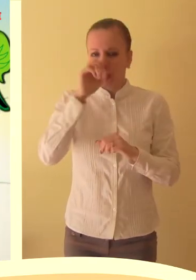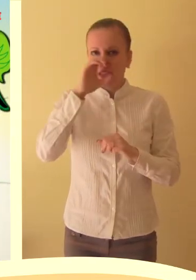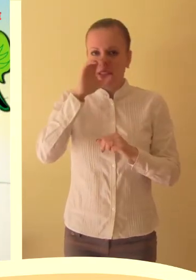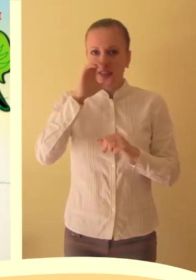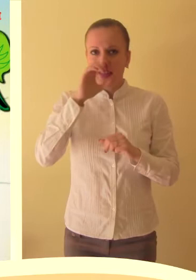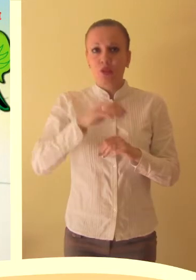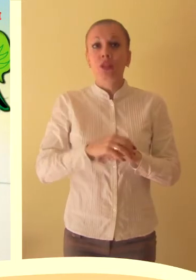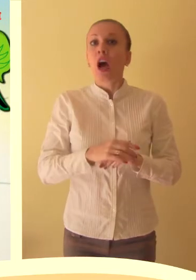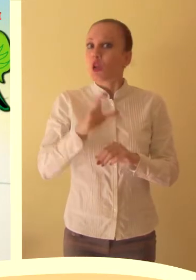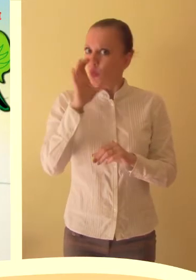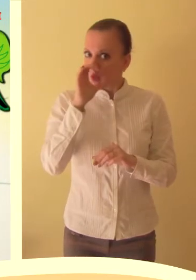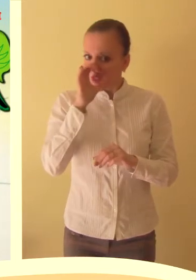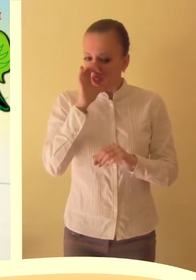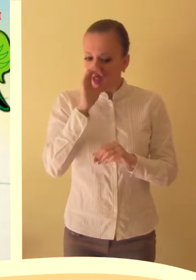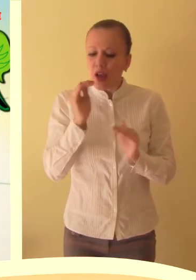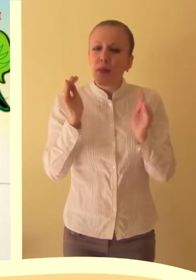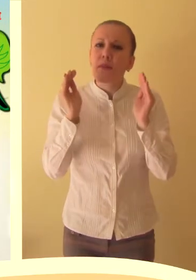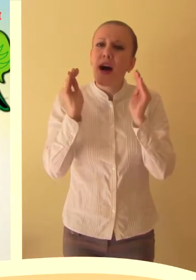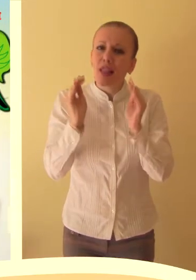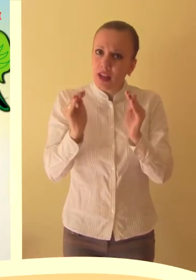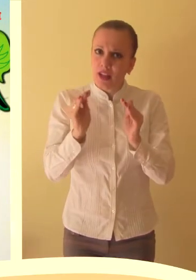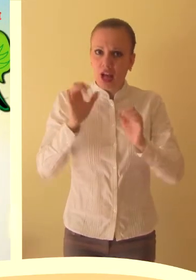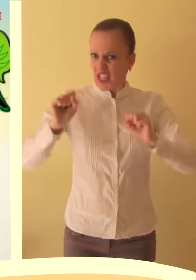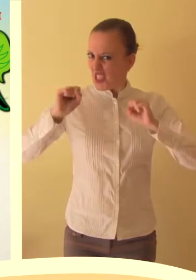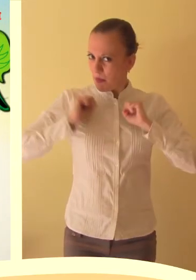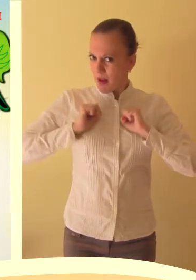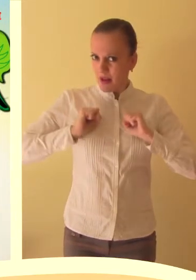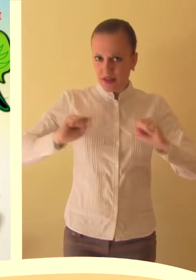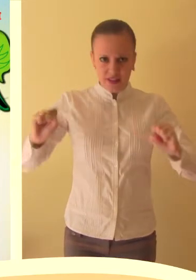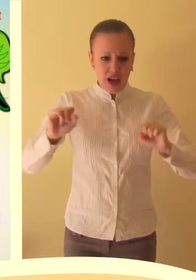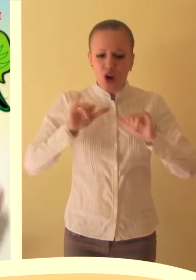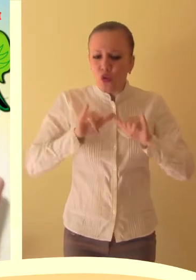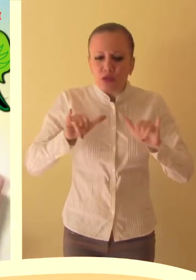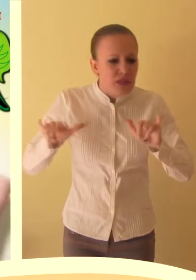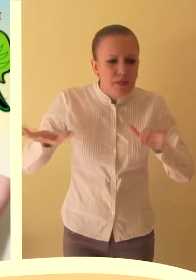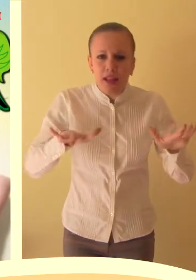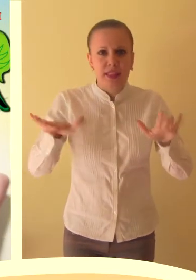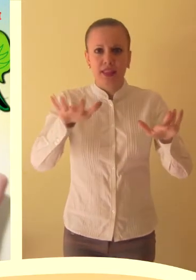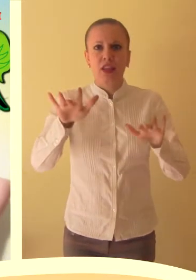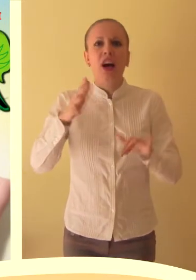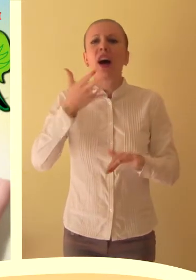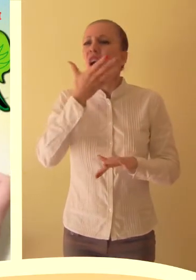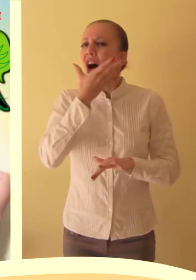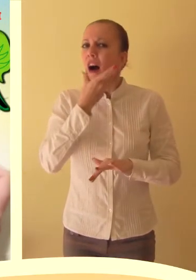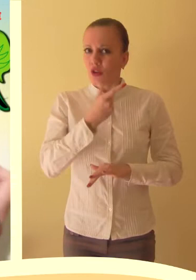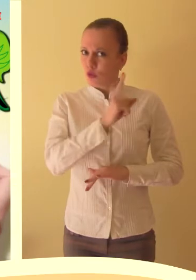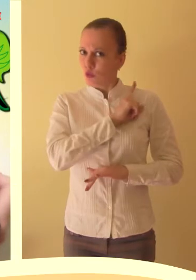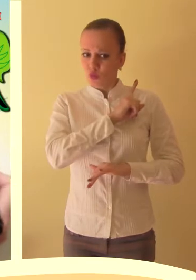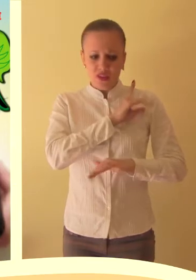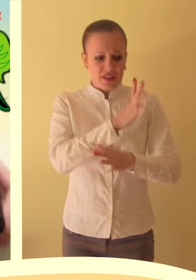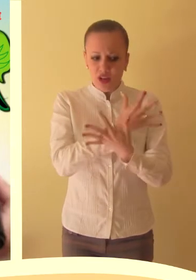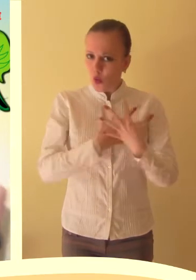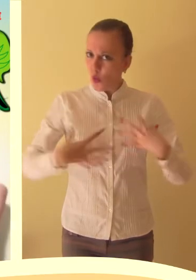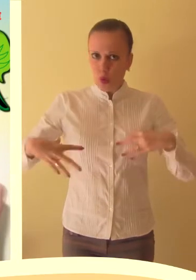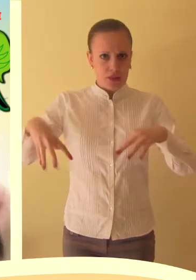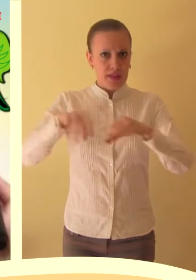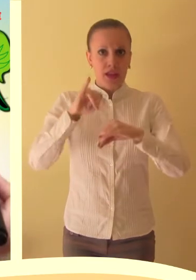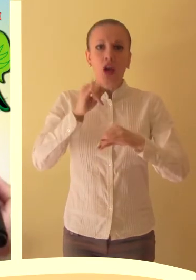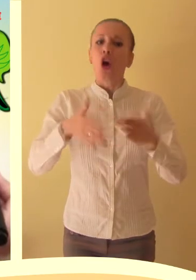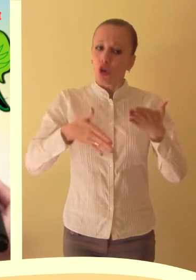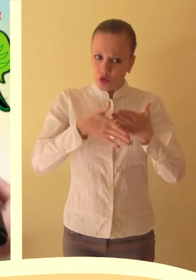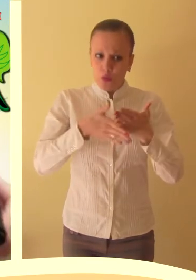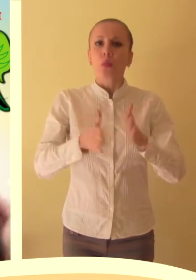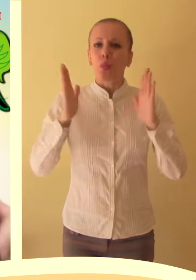цуценятко Цуценятко хоч мале, та сміливе, розбитне, гарно служить всій